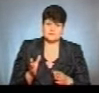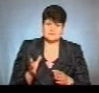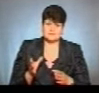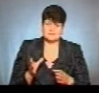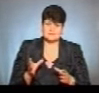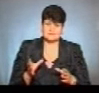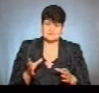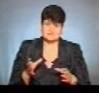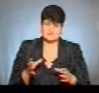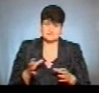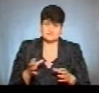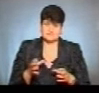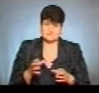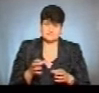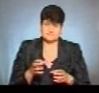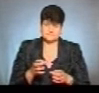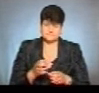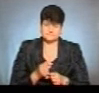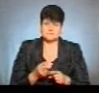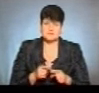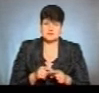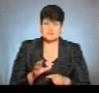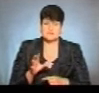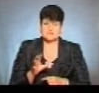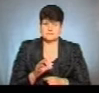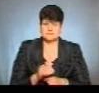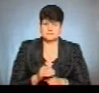цей, скажімо,